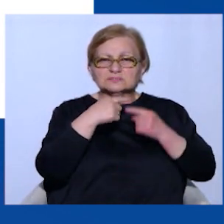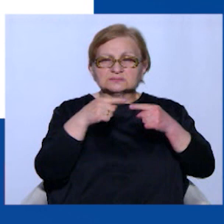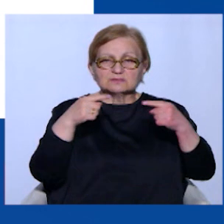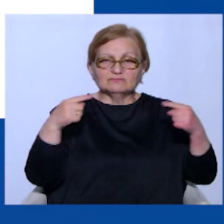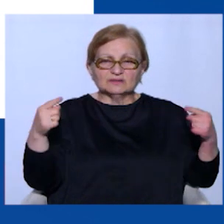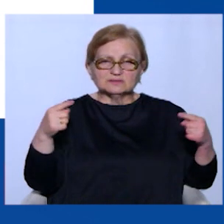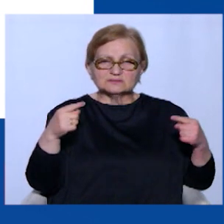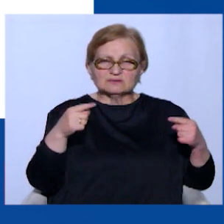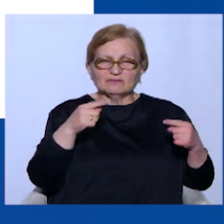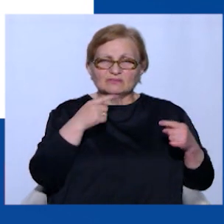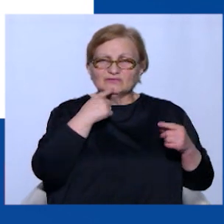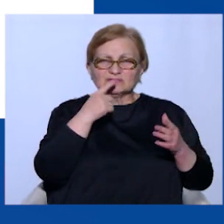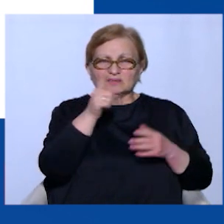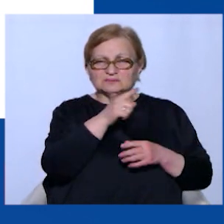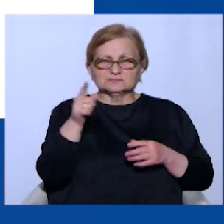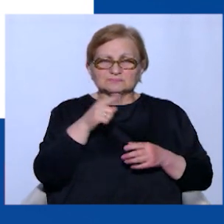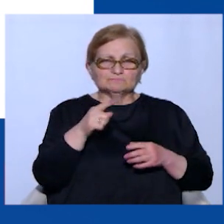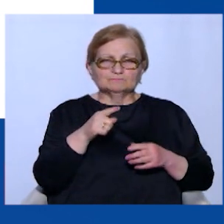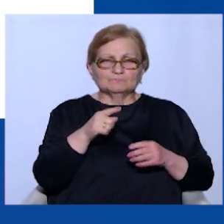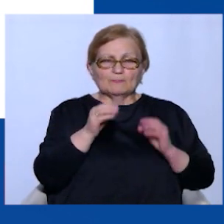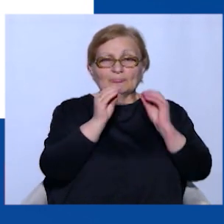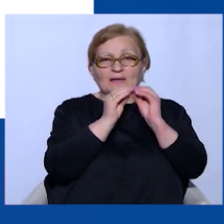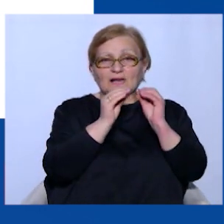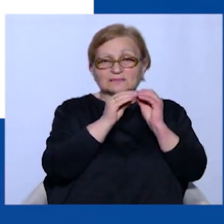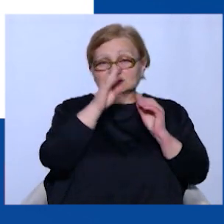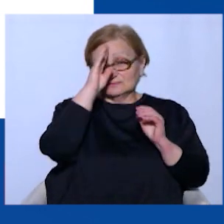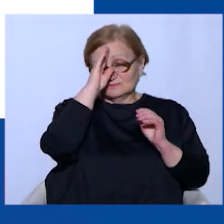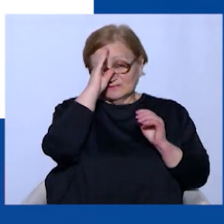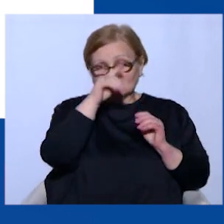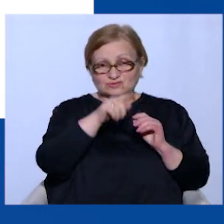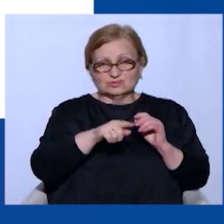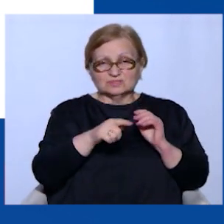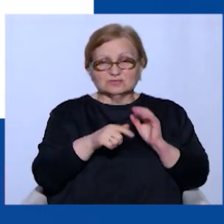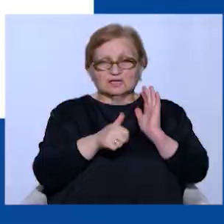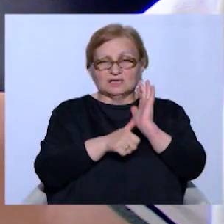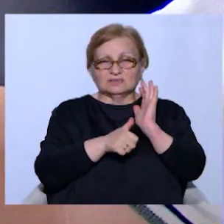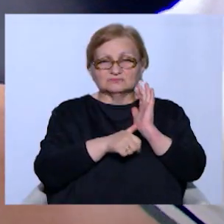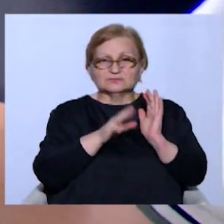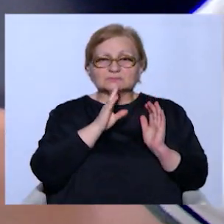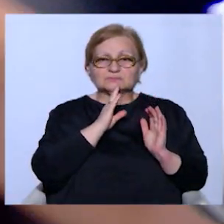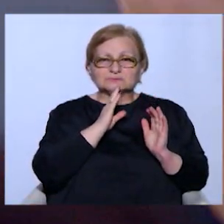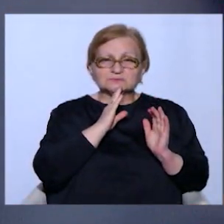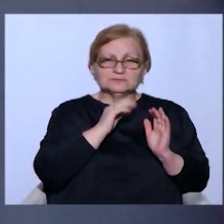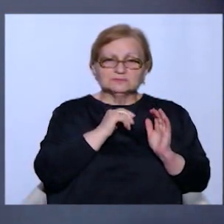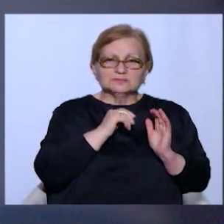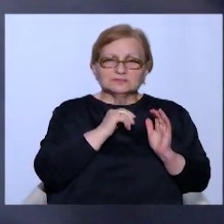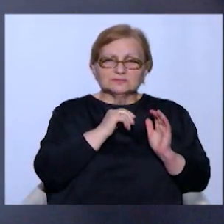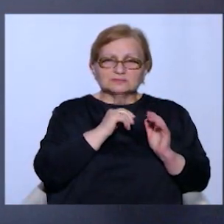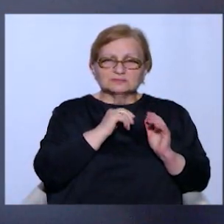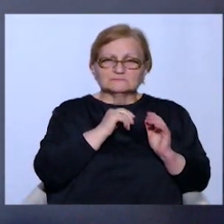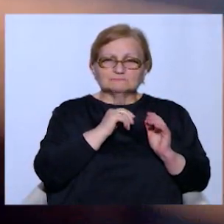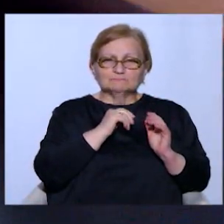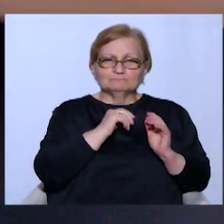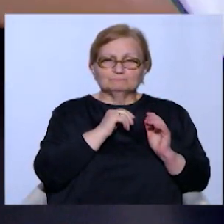16. ზერით 10 ვაჟიდან და 6 გოგონა